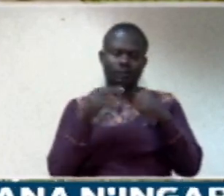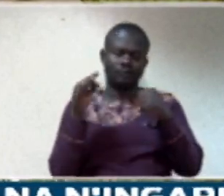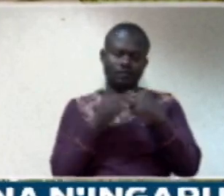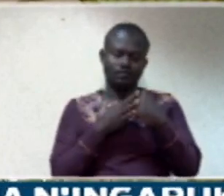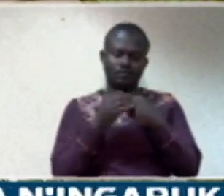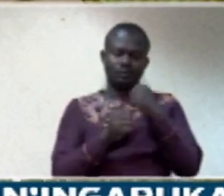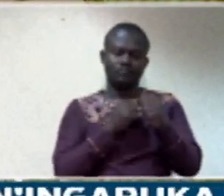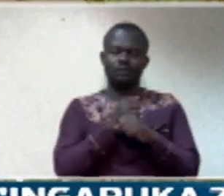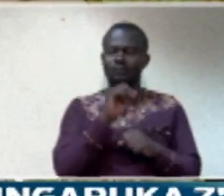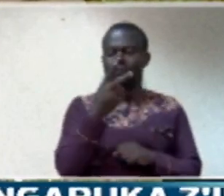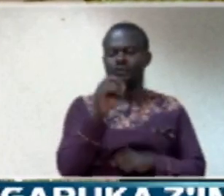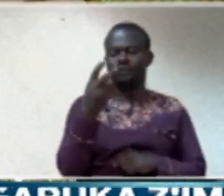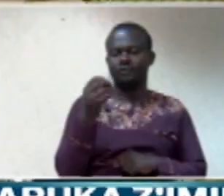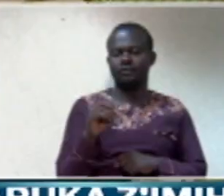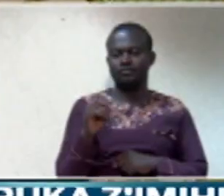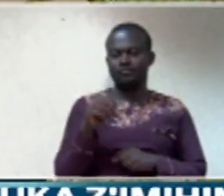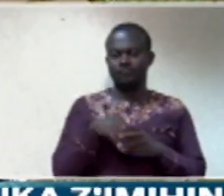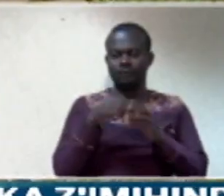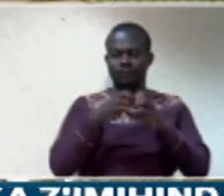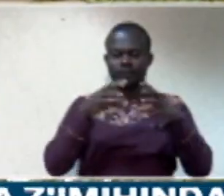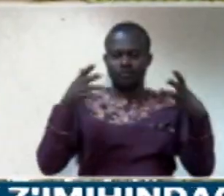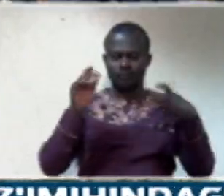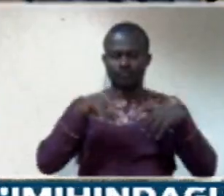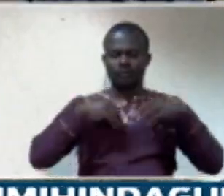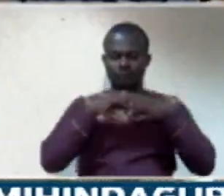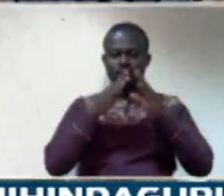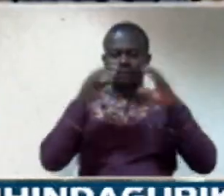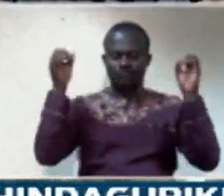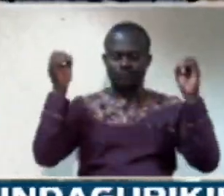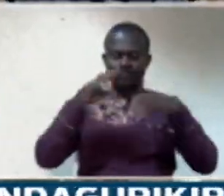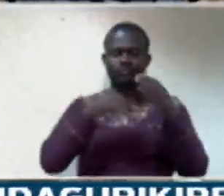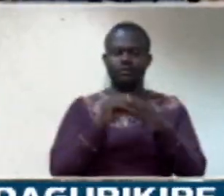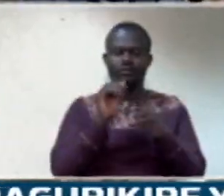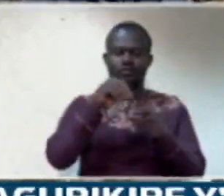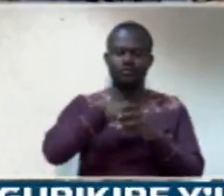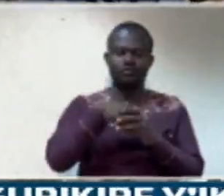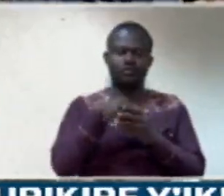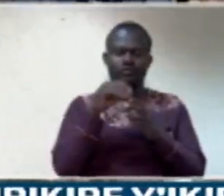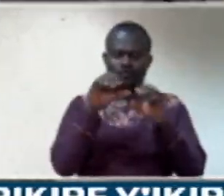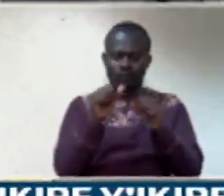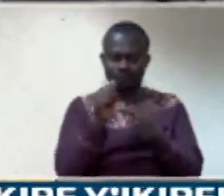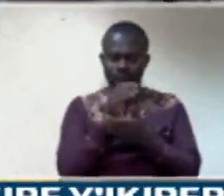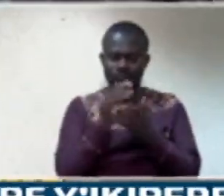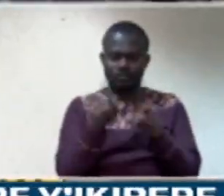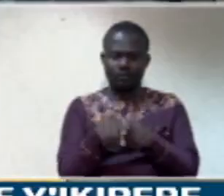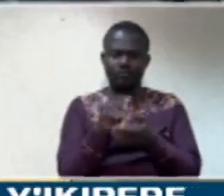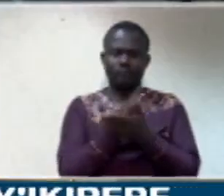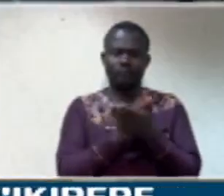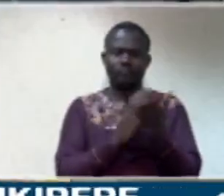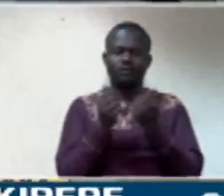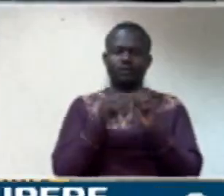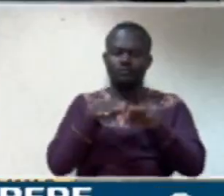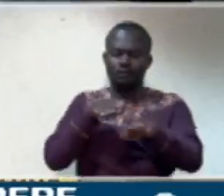1,778 muri 2020. Ubu bwiyongere bw'abatuye Kigali n'abayigenda bufatwa na bamwe nk'intandaro y'umubyigano